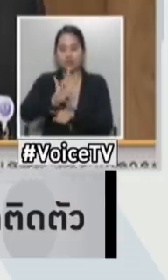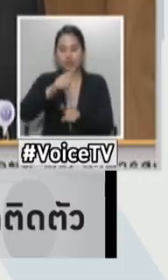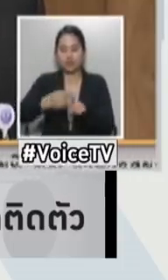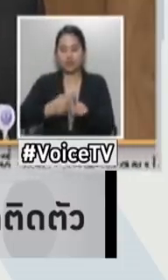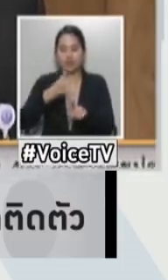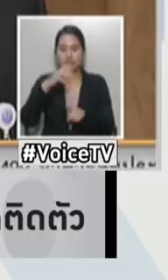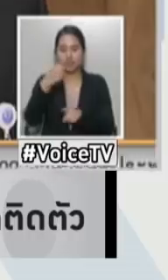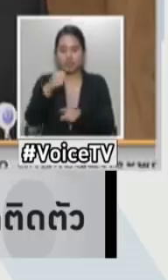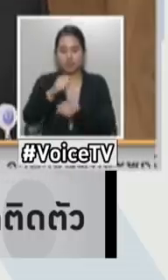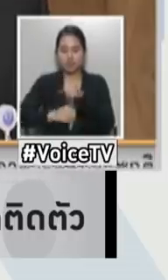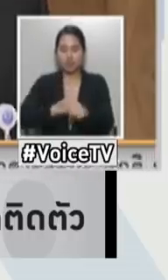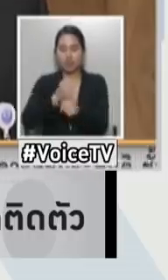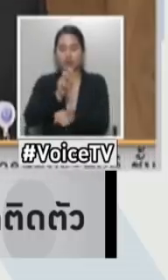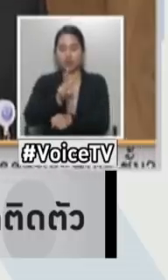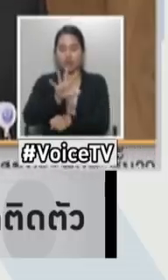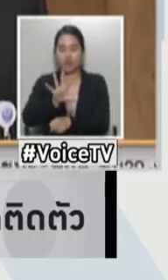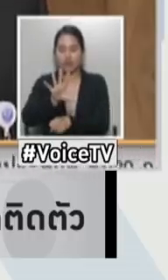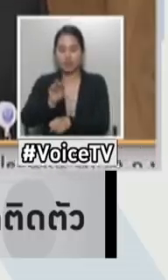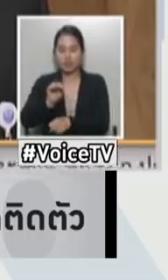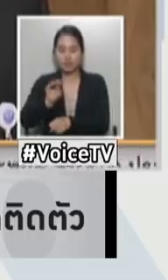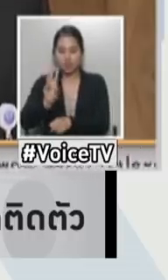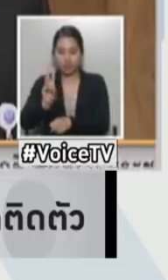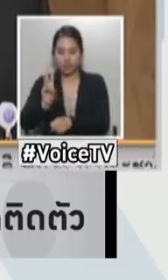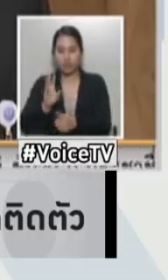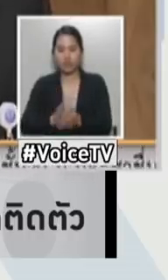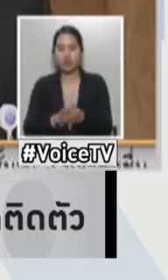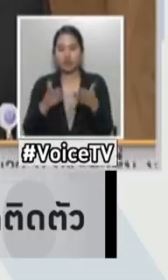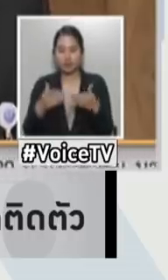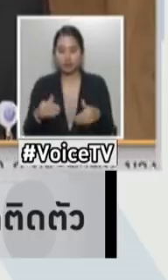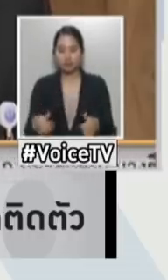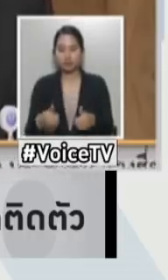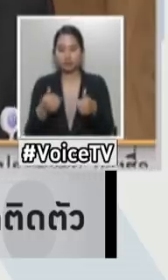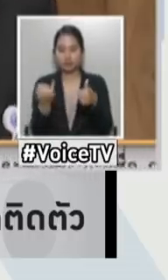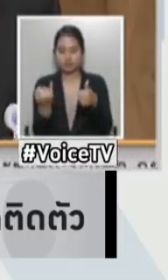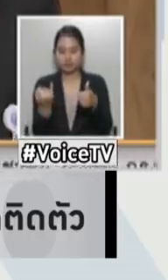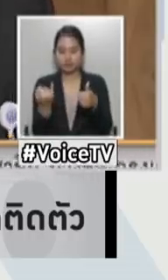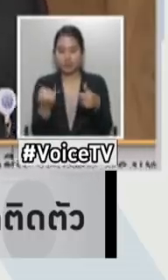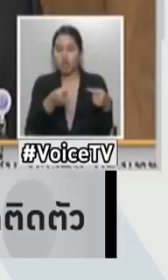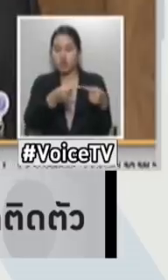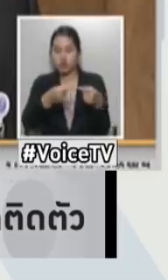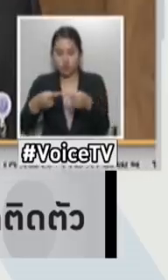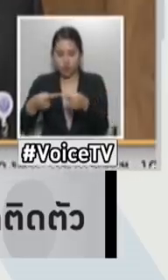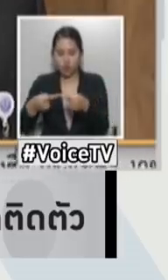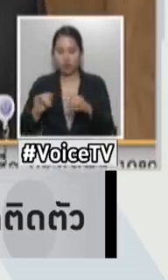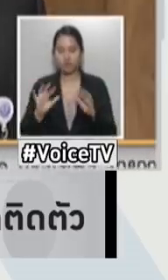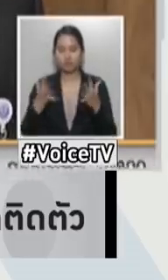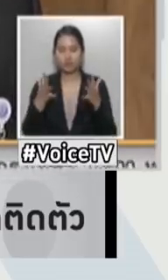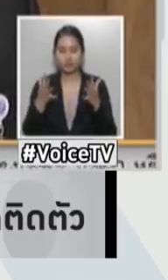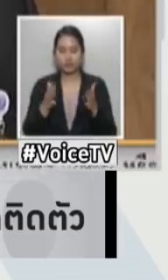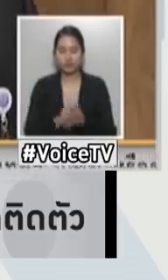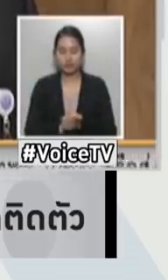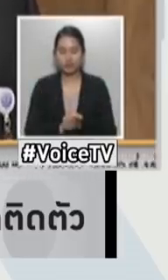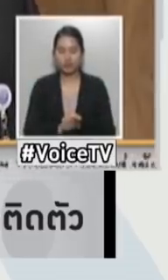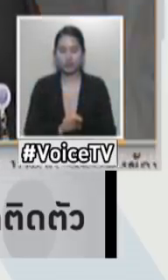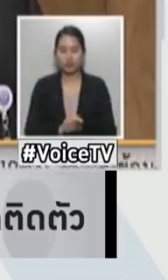อทแล้วนี ่มีข่าวใช่ไหมว่าแต่ว่าคุณบีพูดที่ผมบอกว่าข่าวที่ออกมาเนี่ยมันไม่เกี่ยวกับศูนย์เฟกนิวส ์ไม่เกี่ยวกับศูนย์เฟกนิวส์คุณ